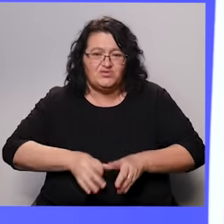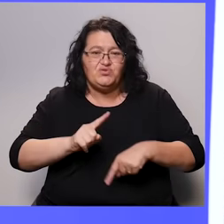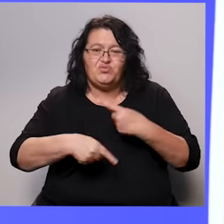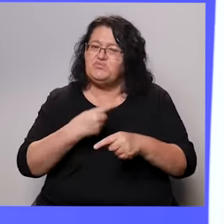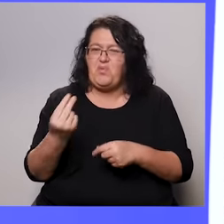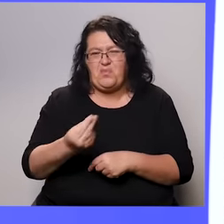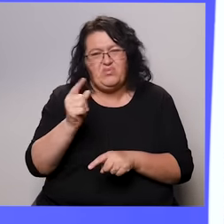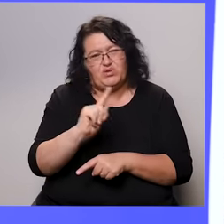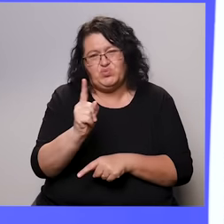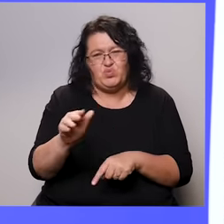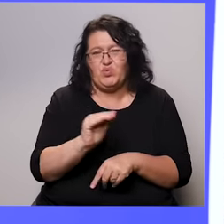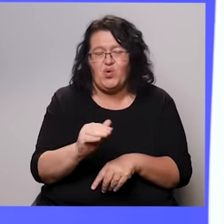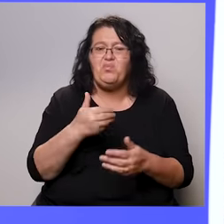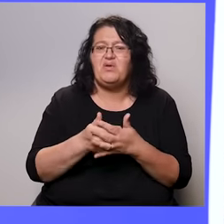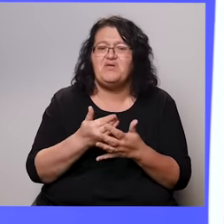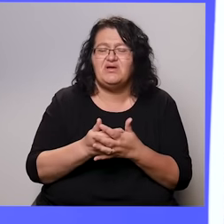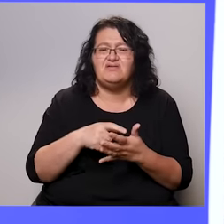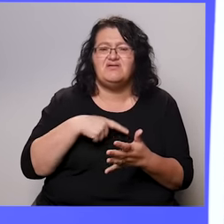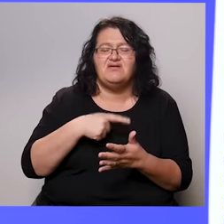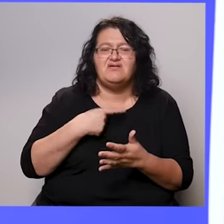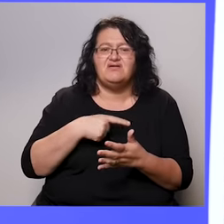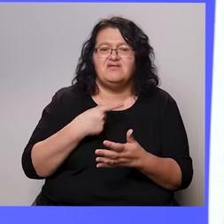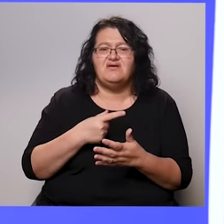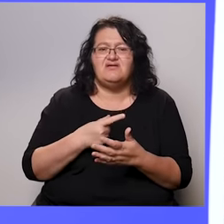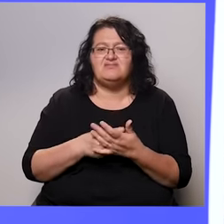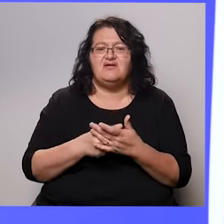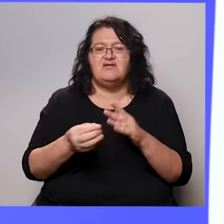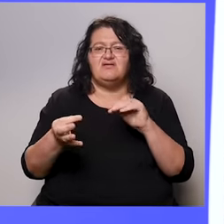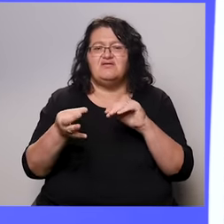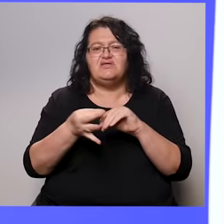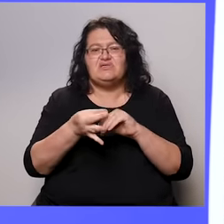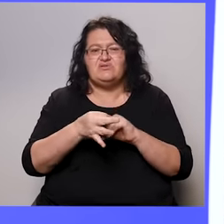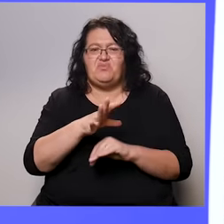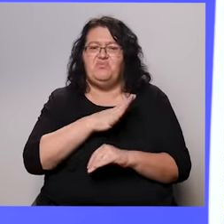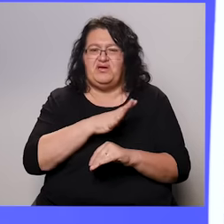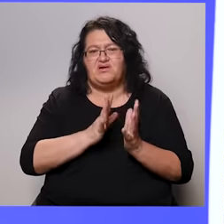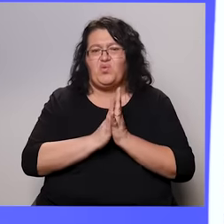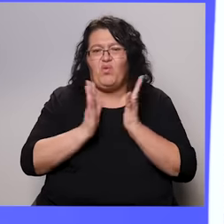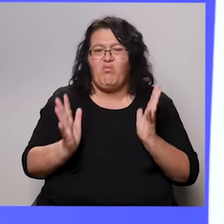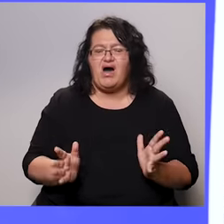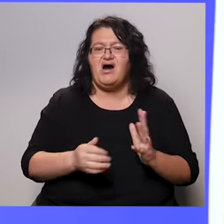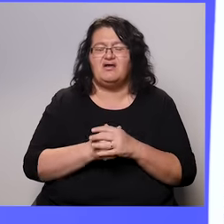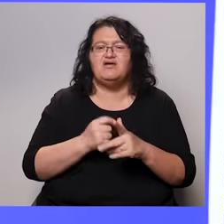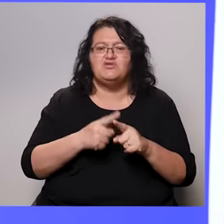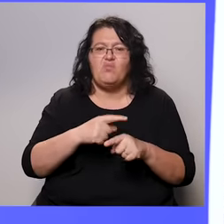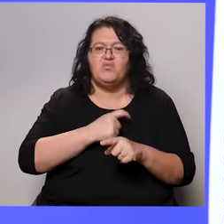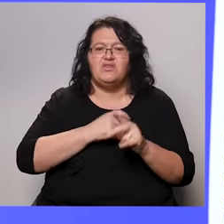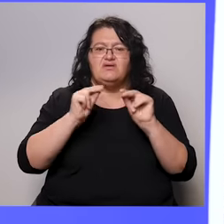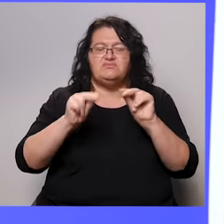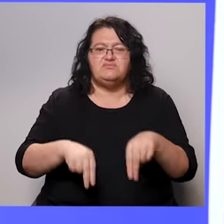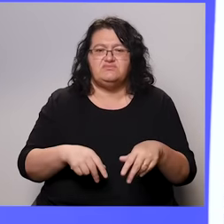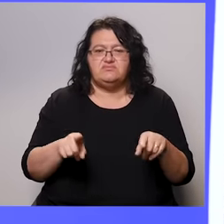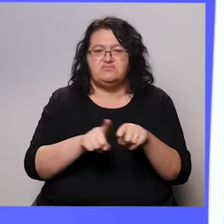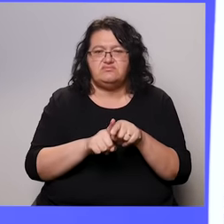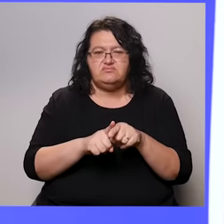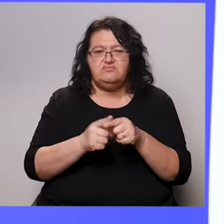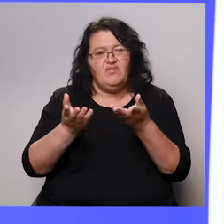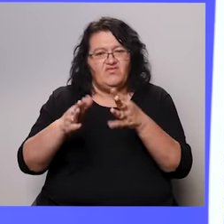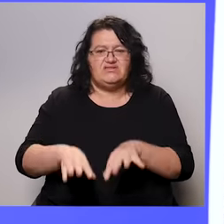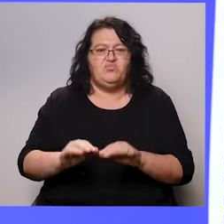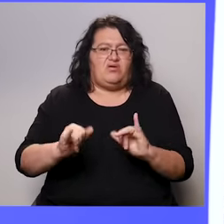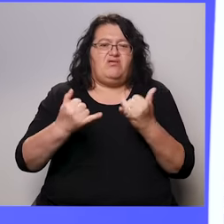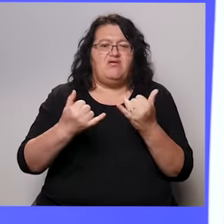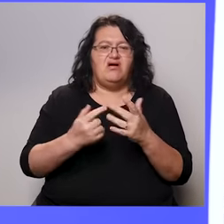bine să mai avem copii pentru că Anca va fi supusă la un risc enorm. și am putea ajunge, aș putea ajunge chiar să o